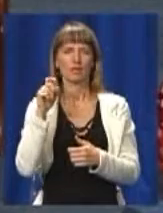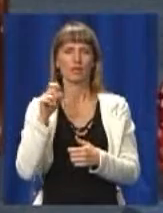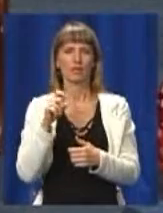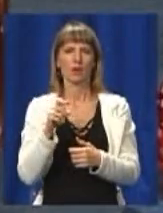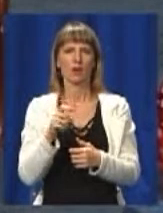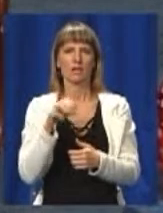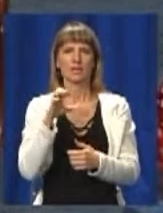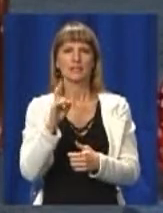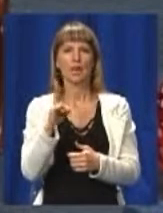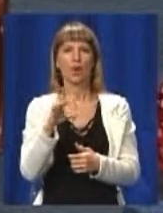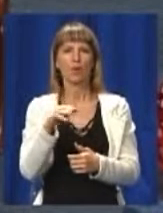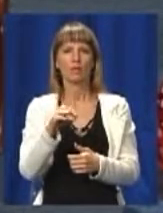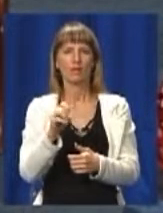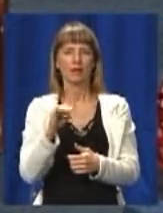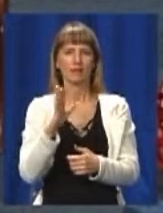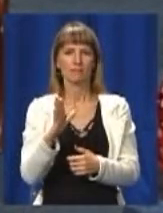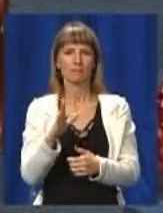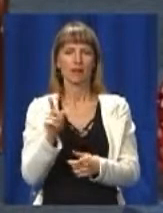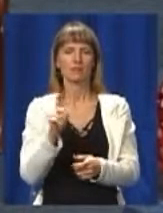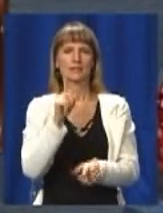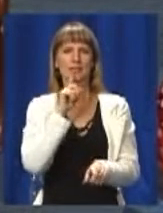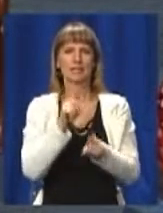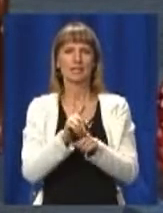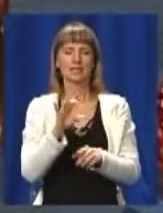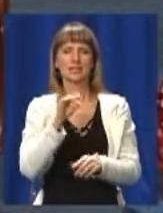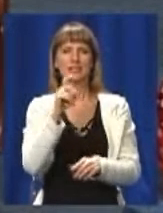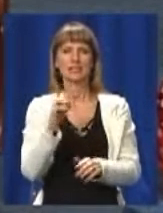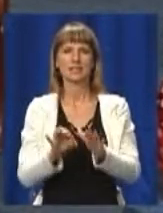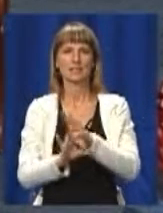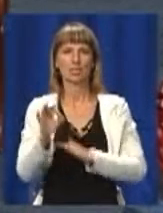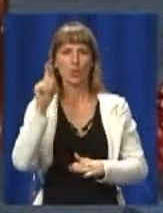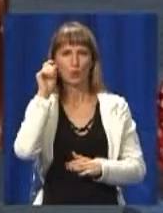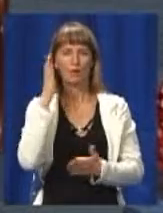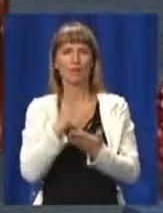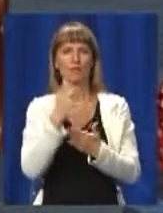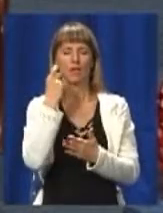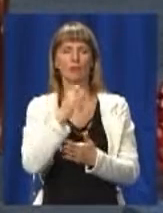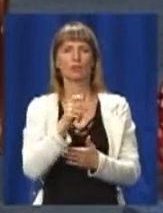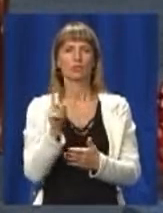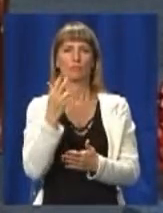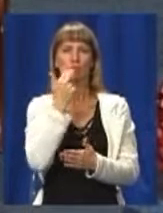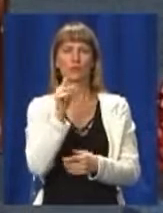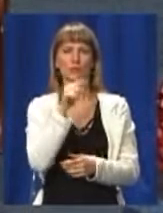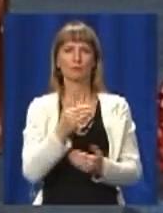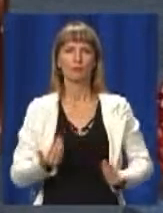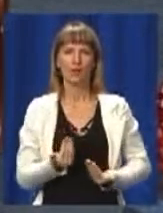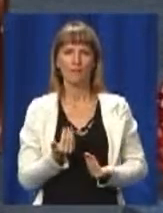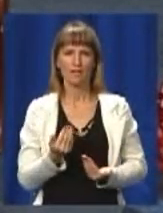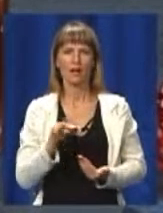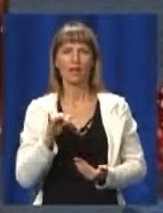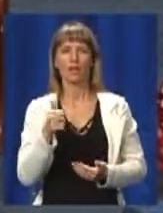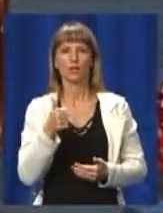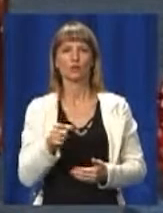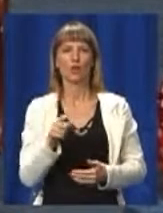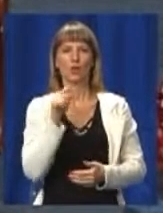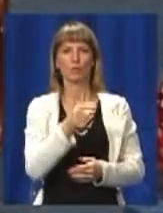що кажуть, що звикли всі казати, що він чомусь зі Східної Туреччини, да, насправді, але є інформація, ну, звикли, що він там живе і живе добре,